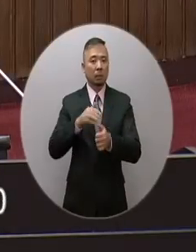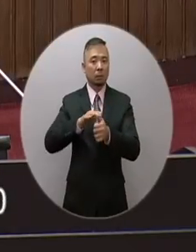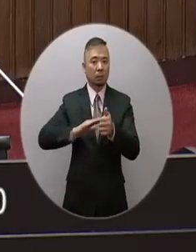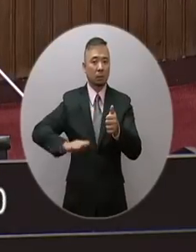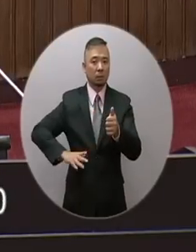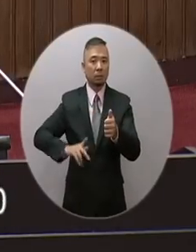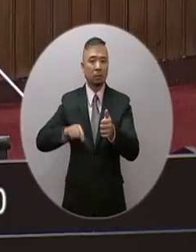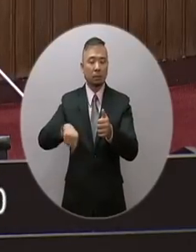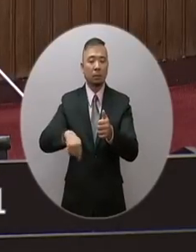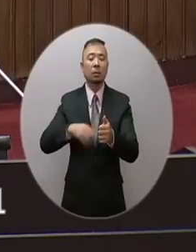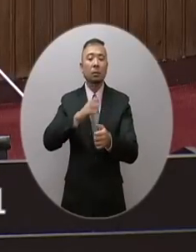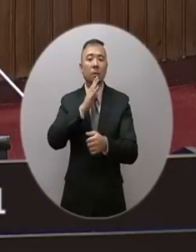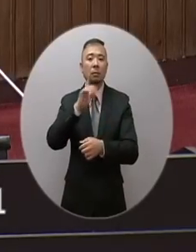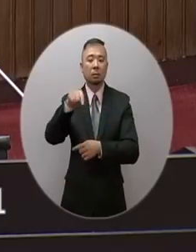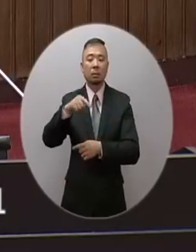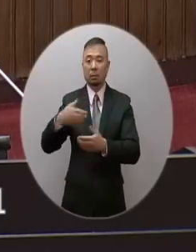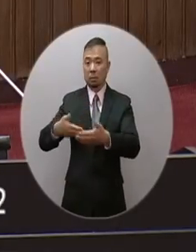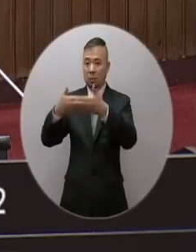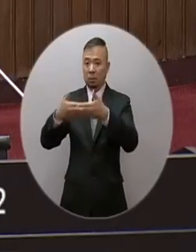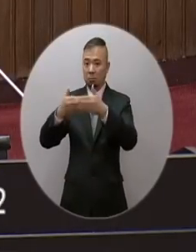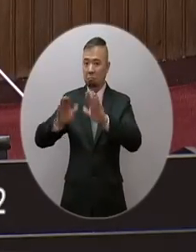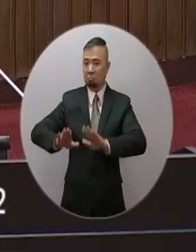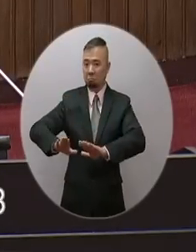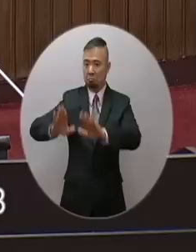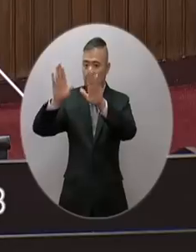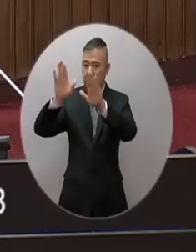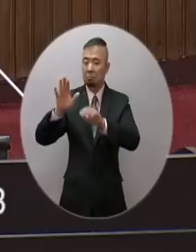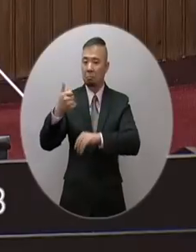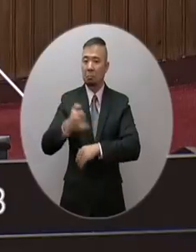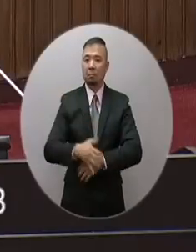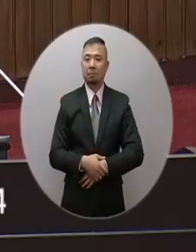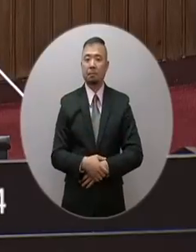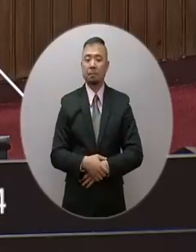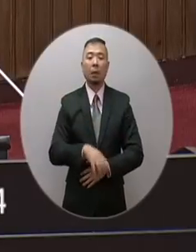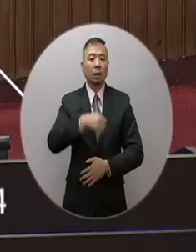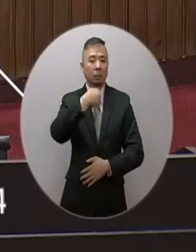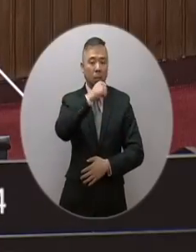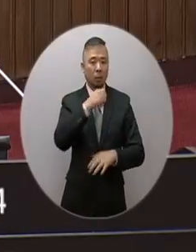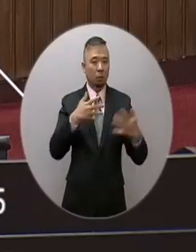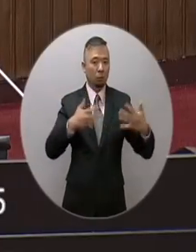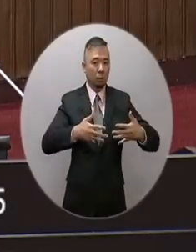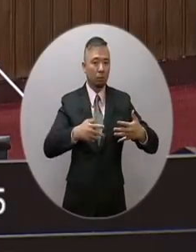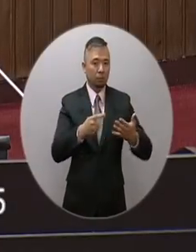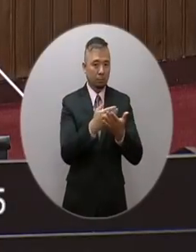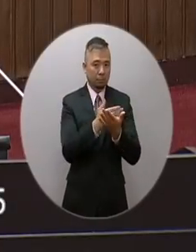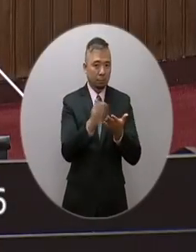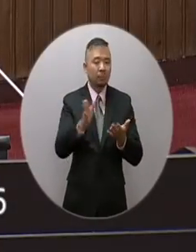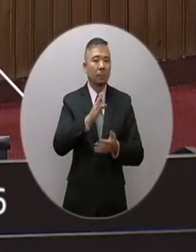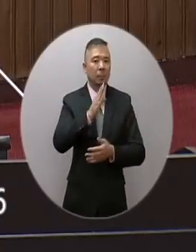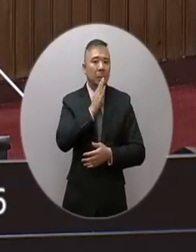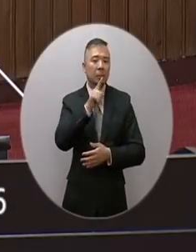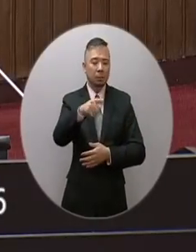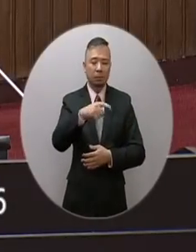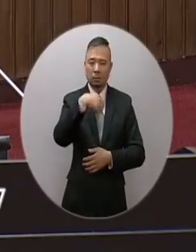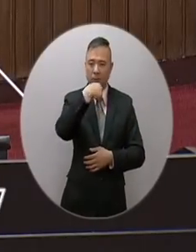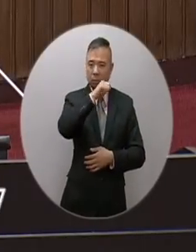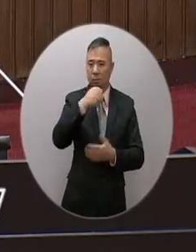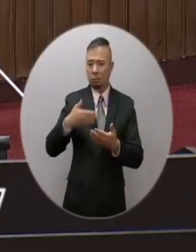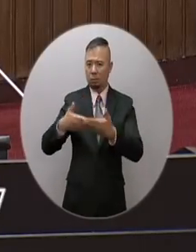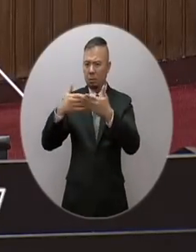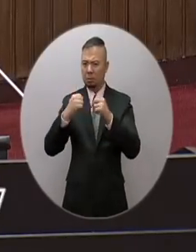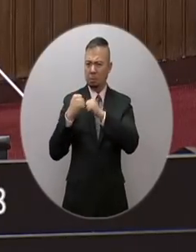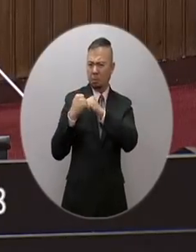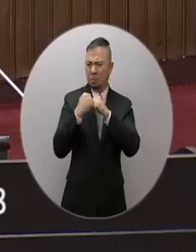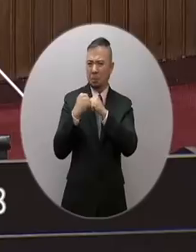陆发展进步，台湾问题的解决是两岸综合实力较量的过程，根本